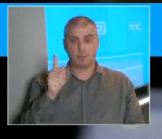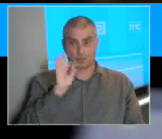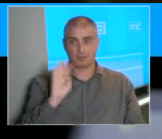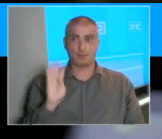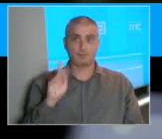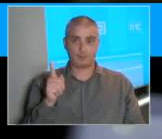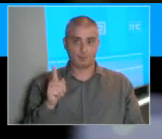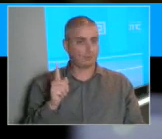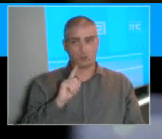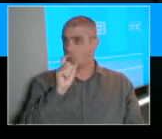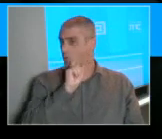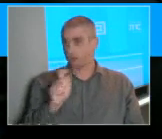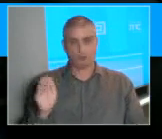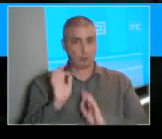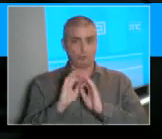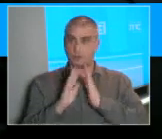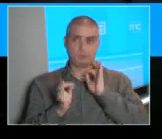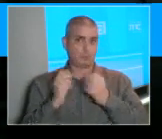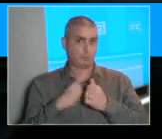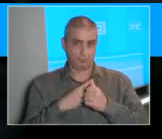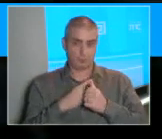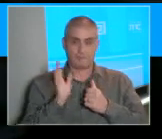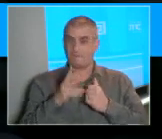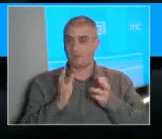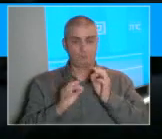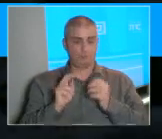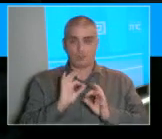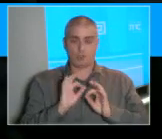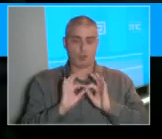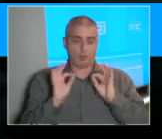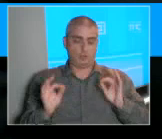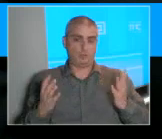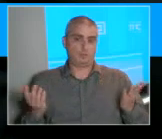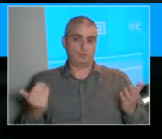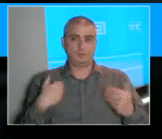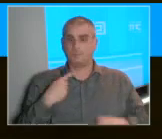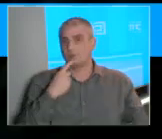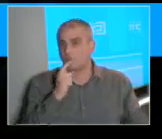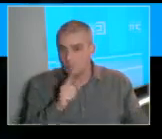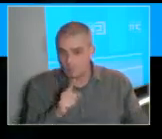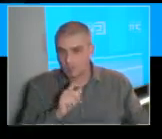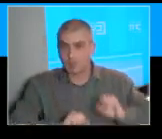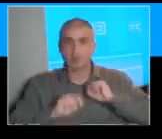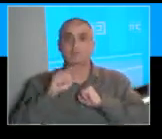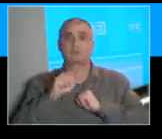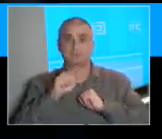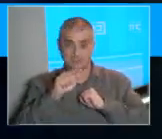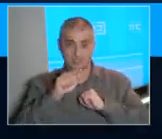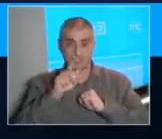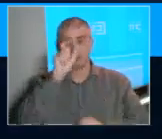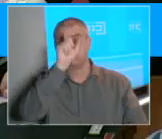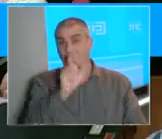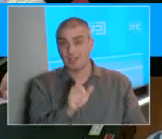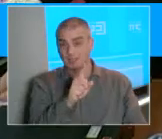ועדיין בנימין נתניהו לא הורשע בשום בית משפט, ואפילו המשפט בעניינו לא החל. ואני אומר לך שהדפוס הזה, שבו